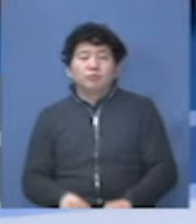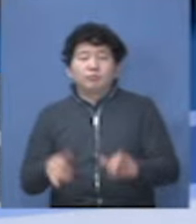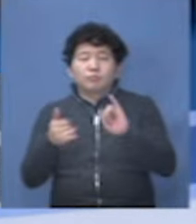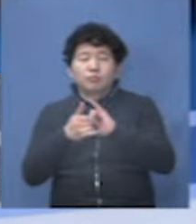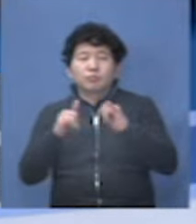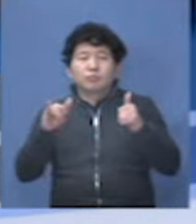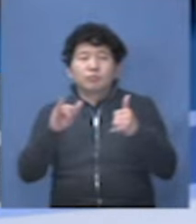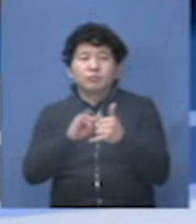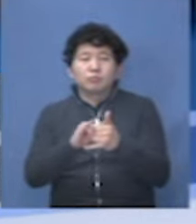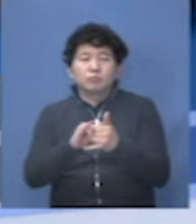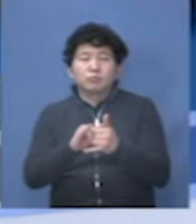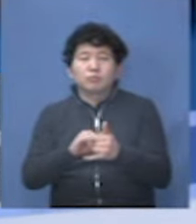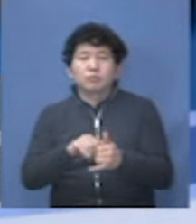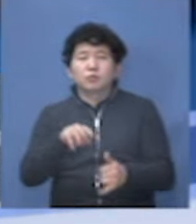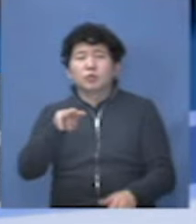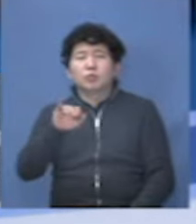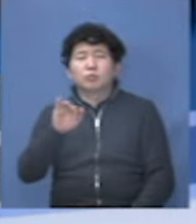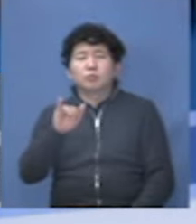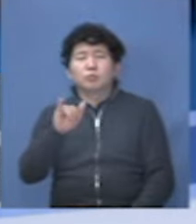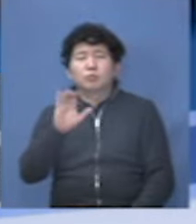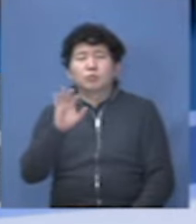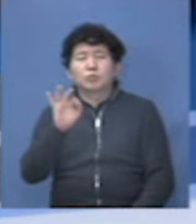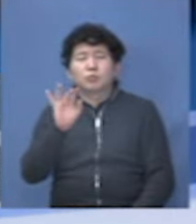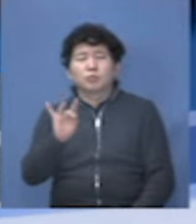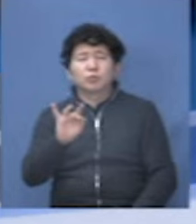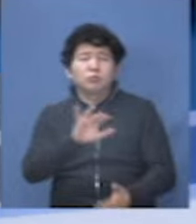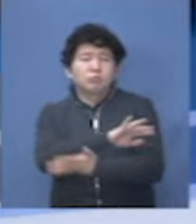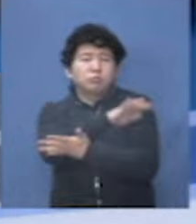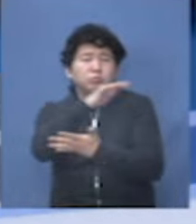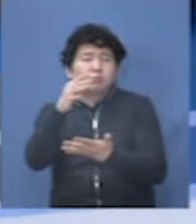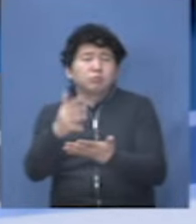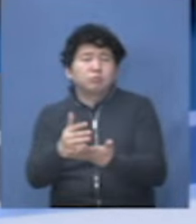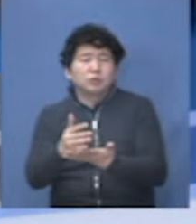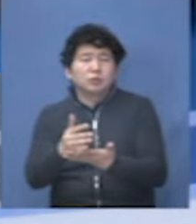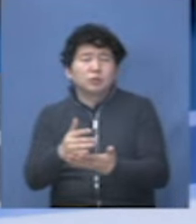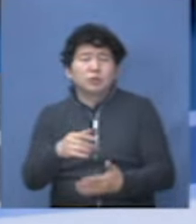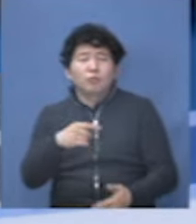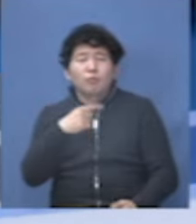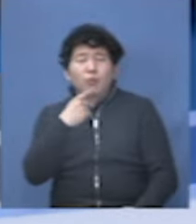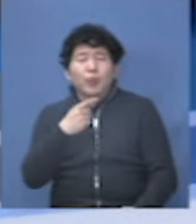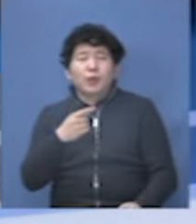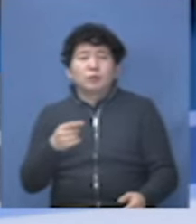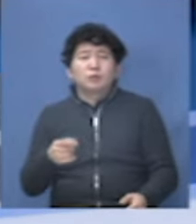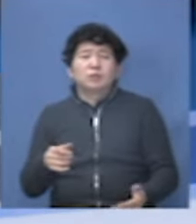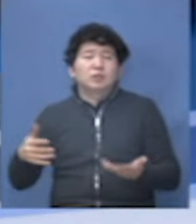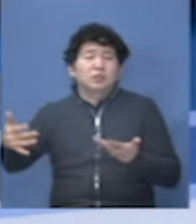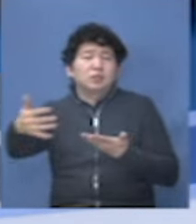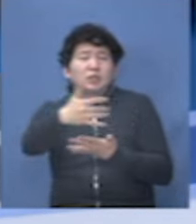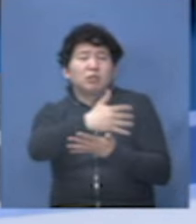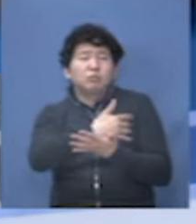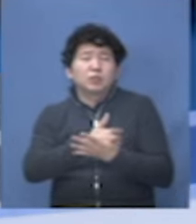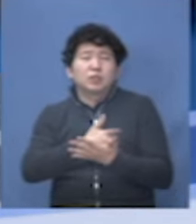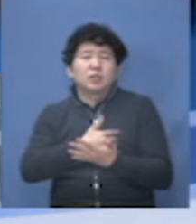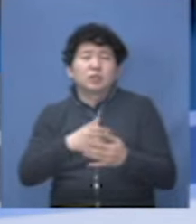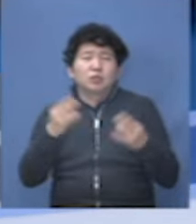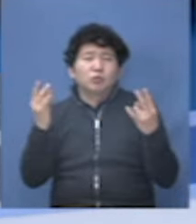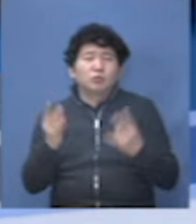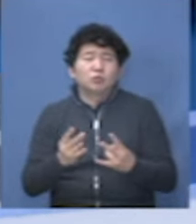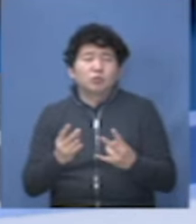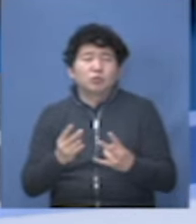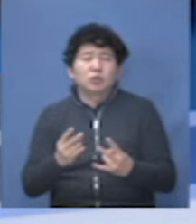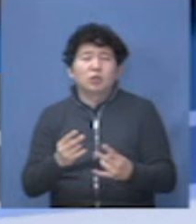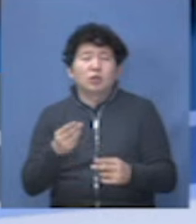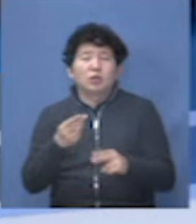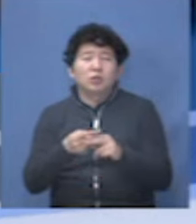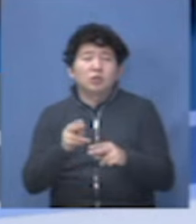Өскеменде заңсыз қоқыс алаңдары көбеген айттық, сондықтан қаладан шығатын тұрмыстық қатты қалдықтарды жинау, оларды оңтайландыру қажет. Бұл